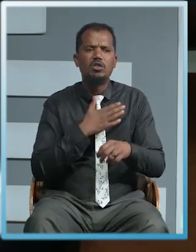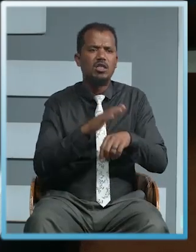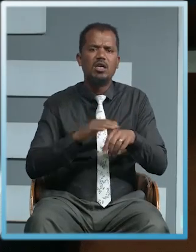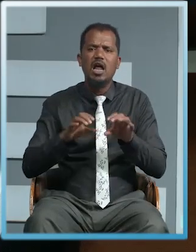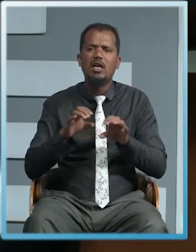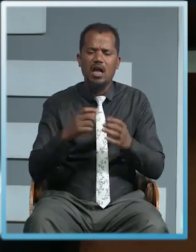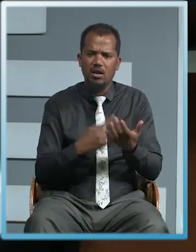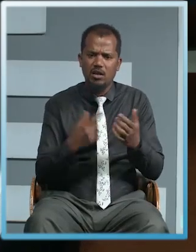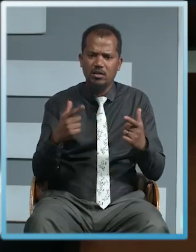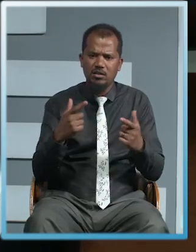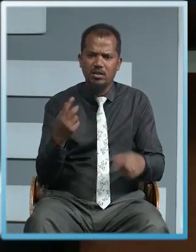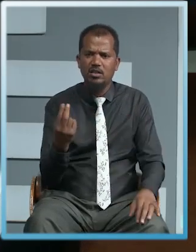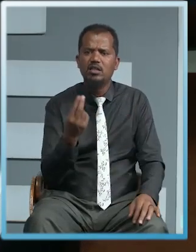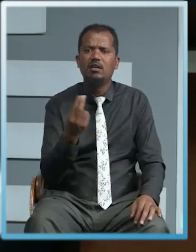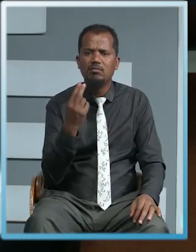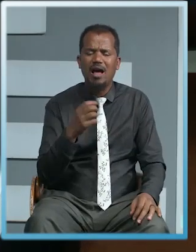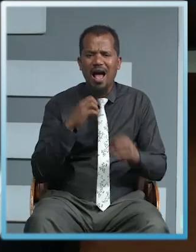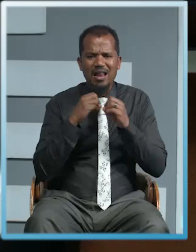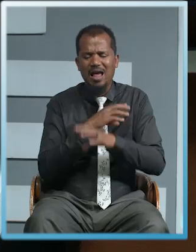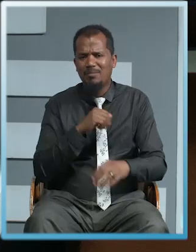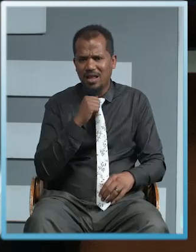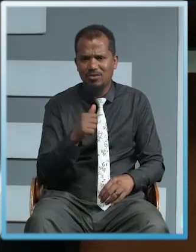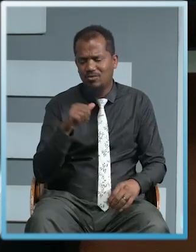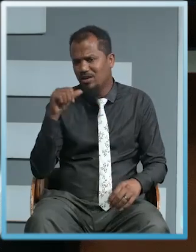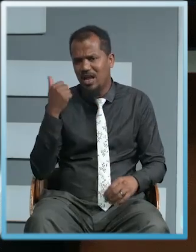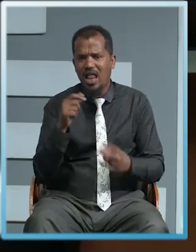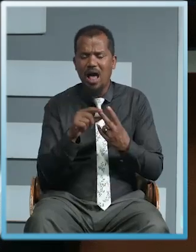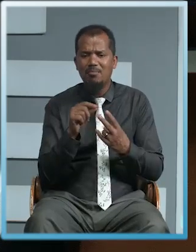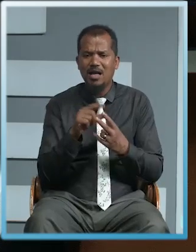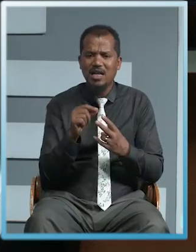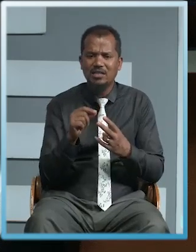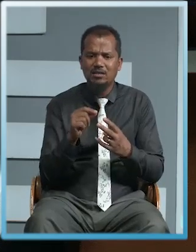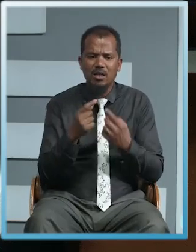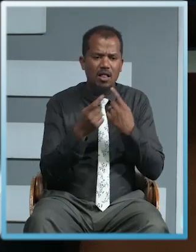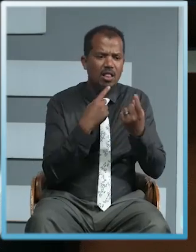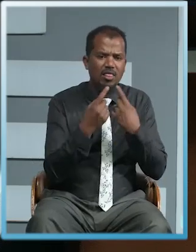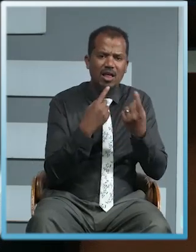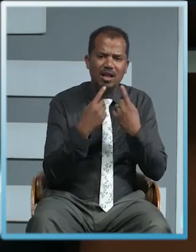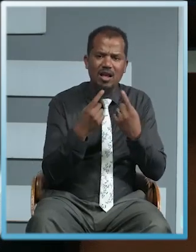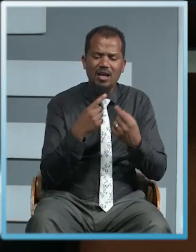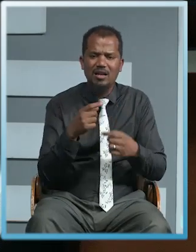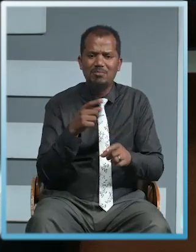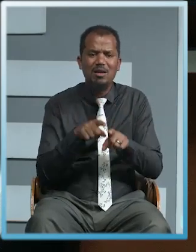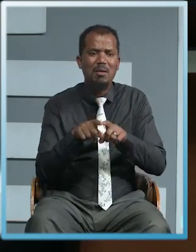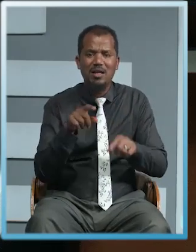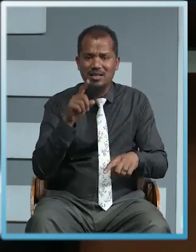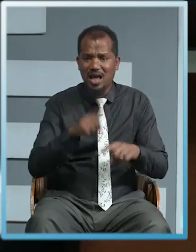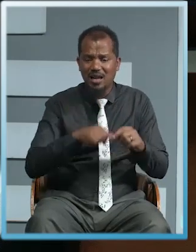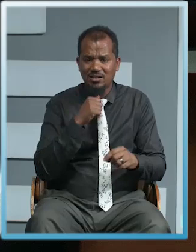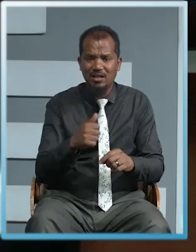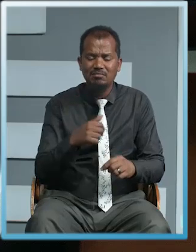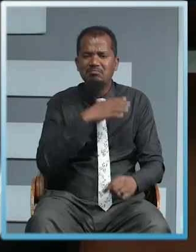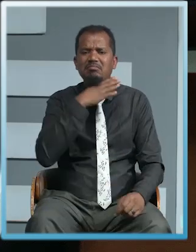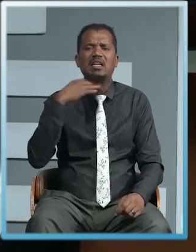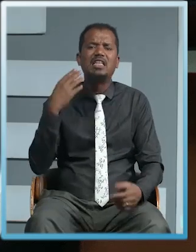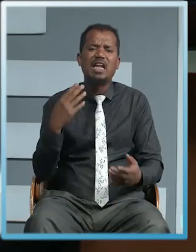አደርጋለሁ የነድል እንተቀምበት አናክሽፈው ምክንያቱም ሌላው አማራጭ ተነጋግረን መግባባት ካልቻልን እንተራረድ